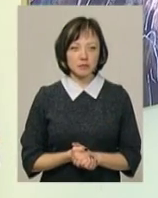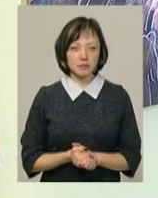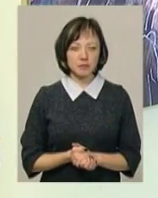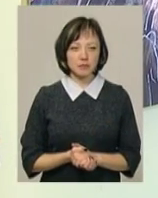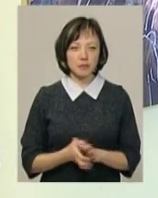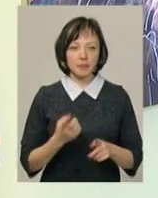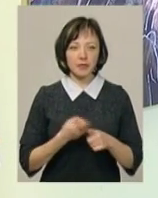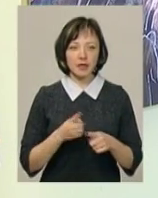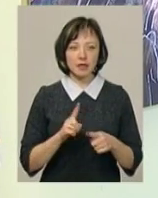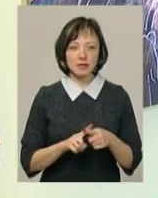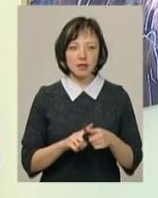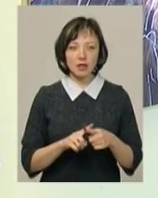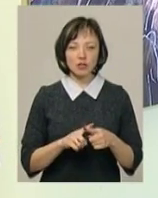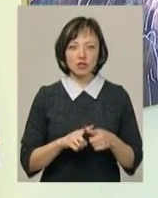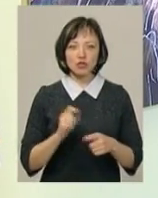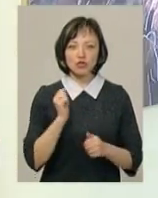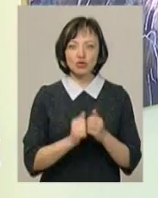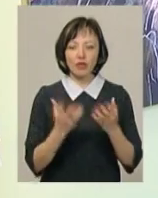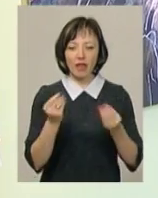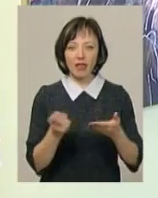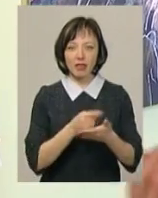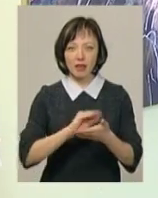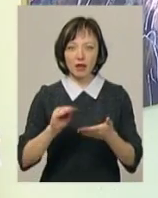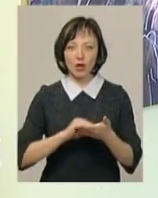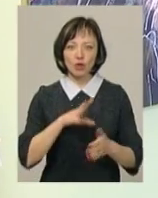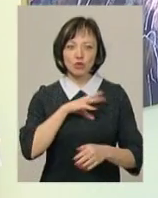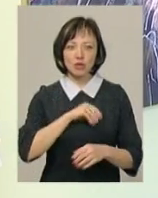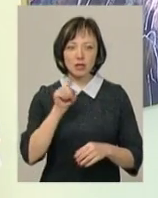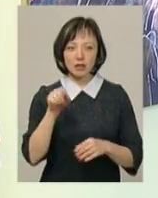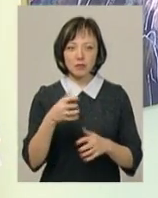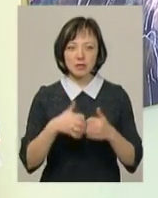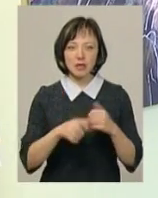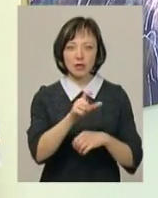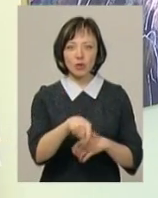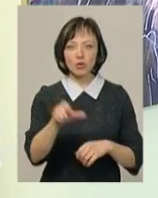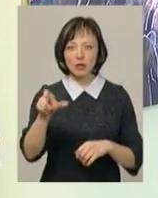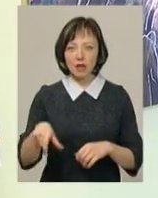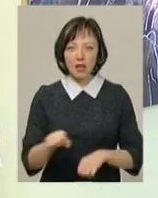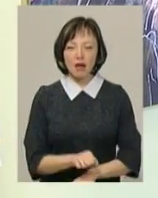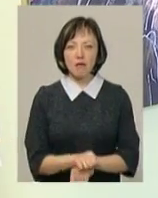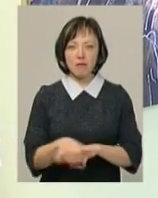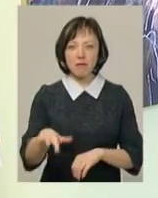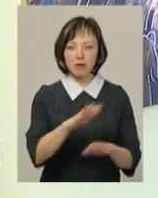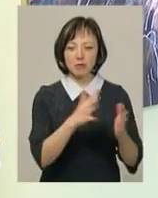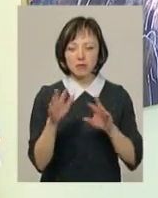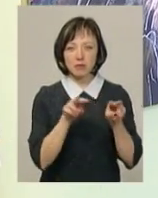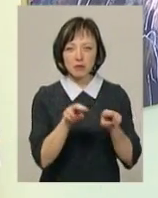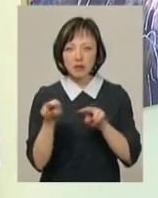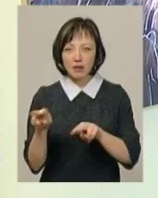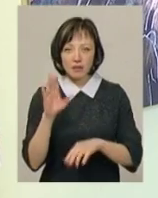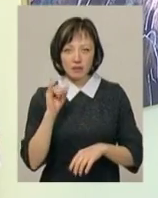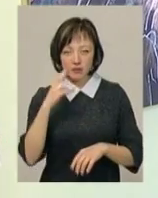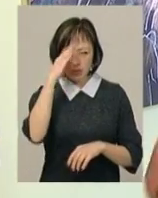Це сторінки щоденника, власне. Душе він був там, він був серед тих людей. Він постійно слідкував за подіями і в нього